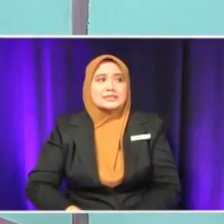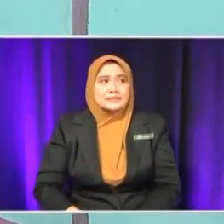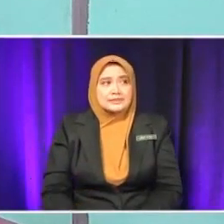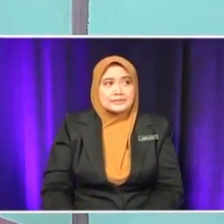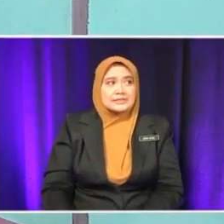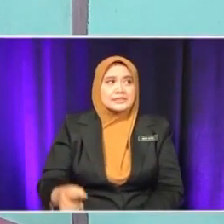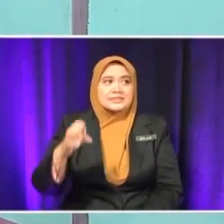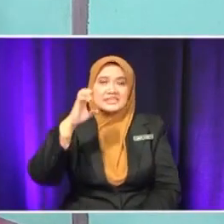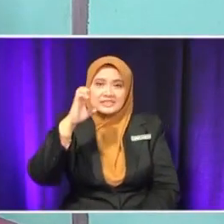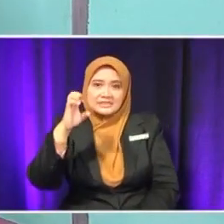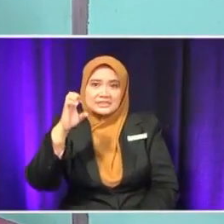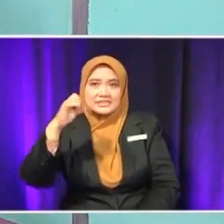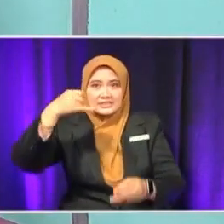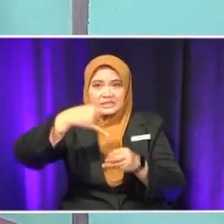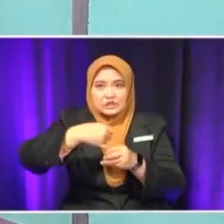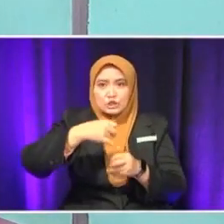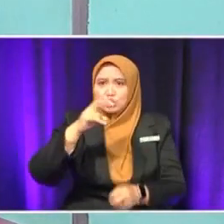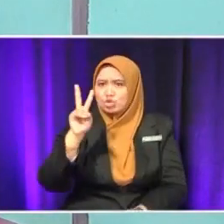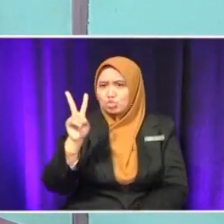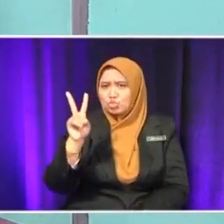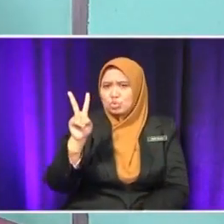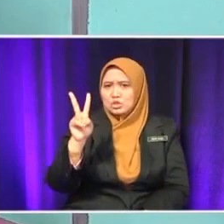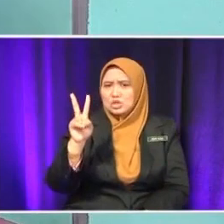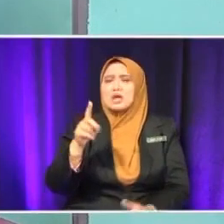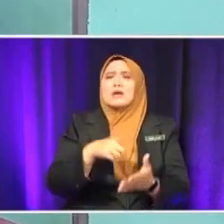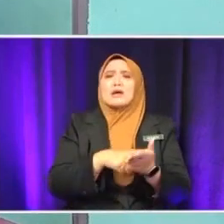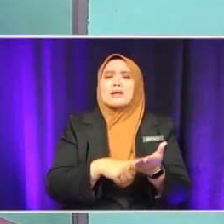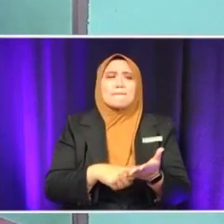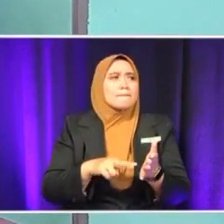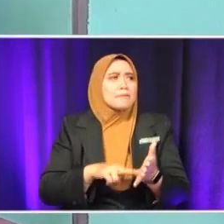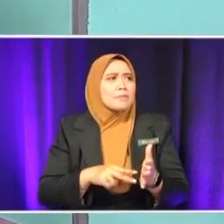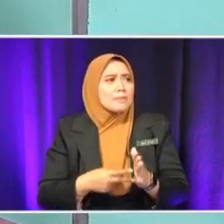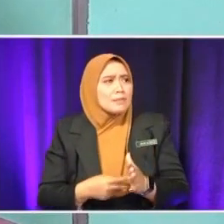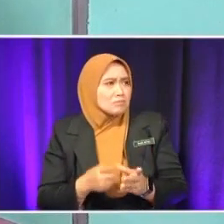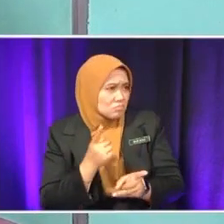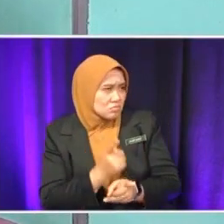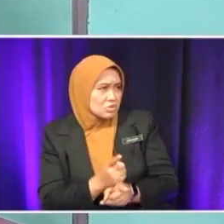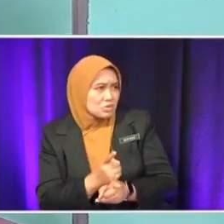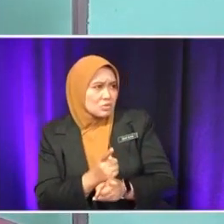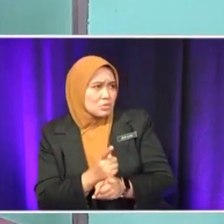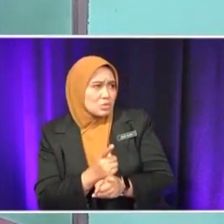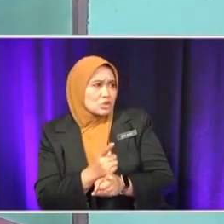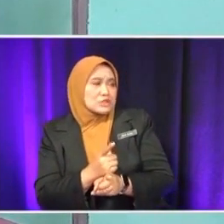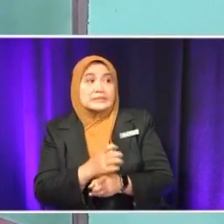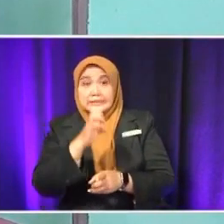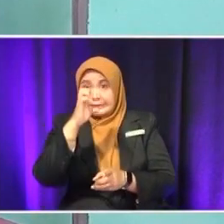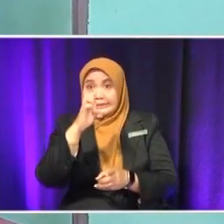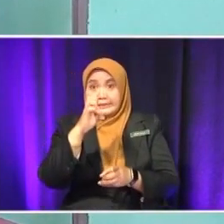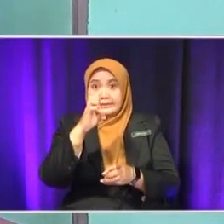yeah. Untuk E ada 2. Kalau kita dah selesai buat semua tu, kita check balik. Betul tak dekat E ni yang masuk 2? Ya, yeah,